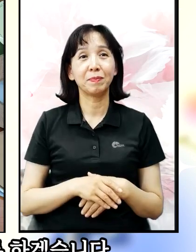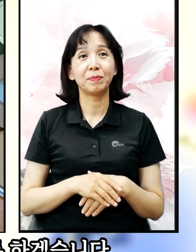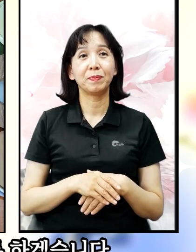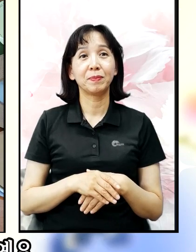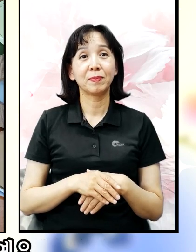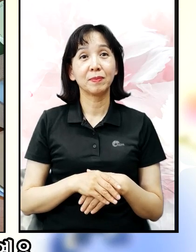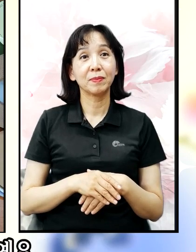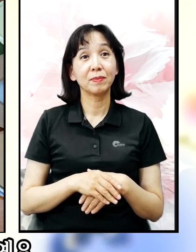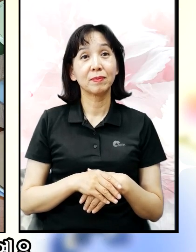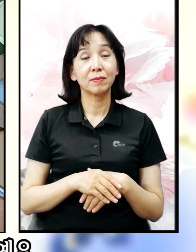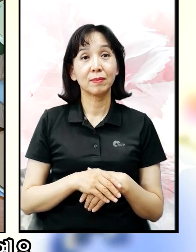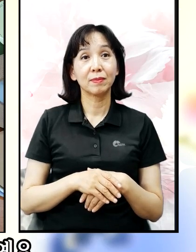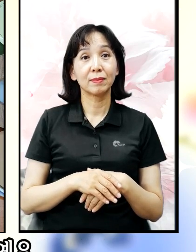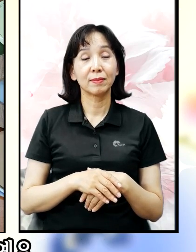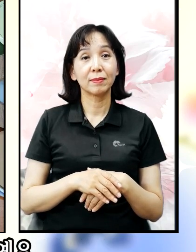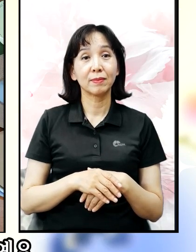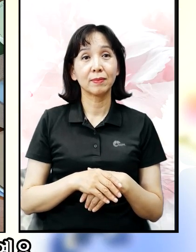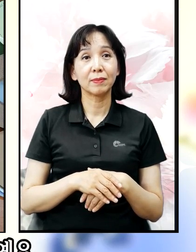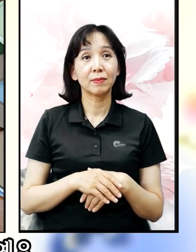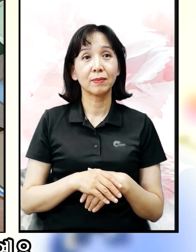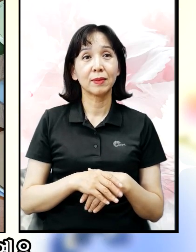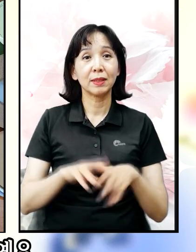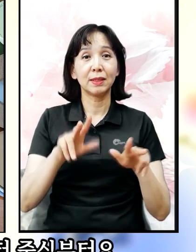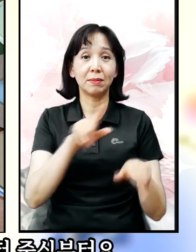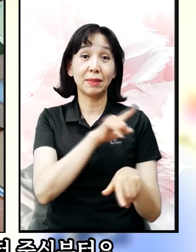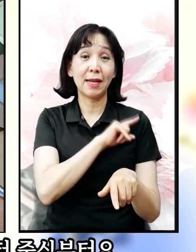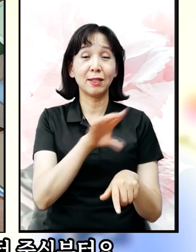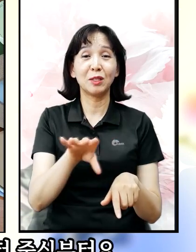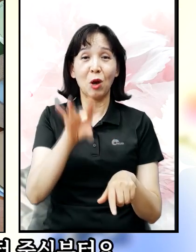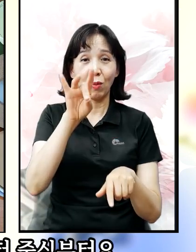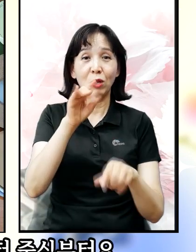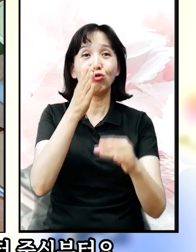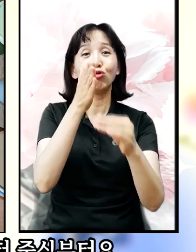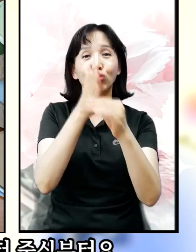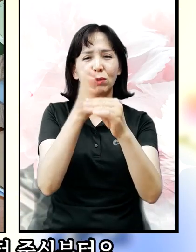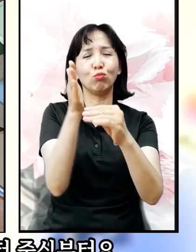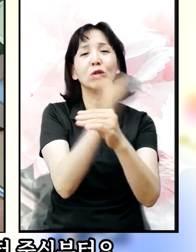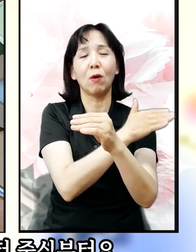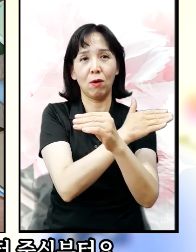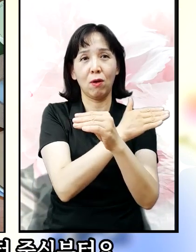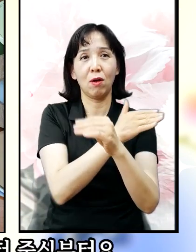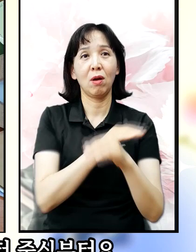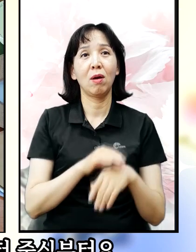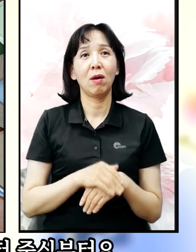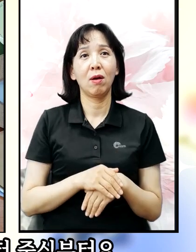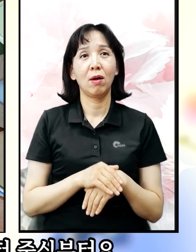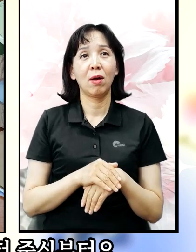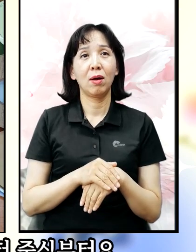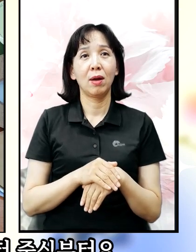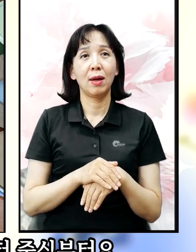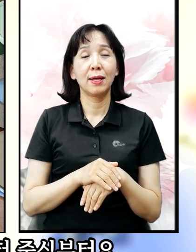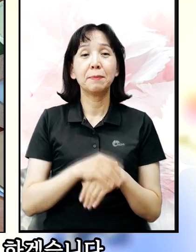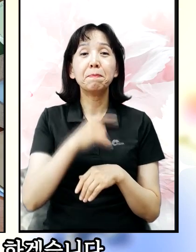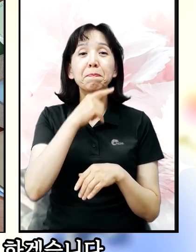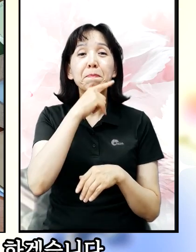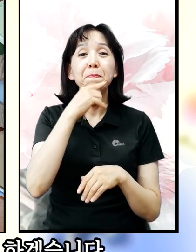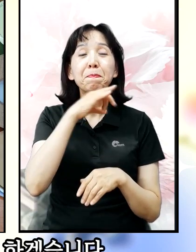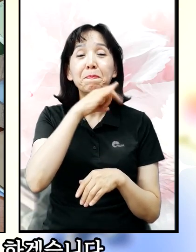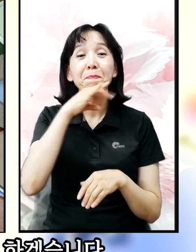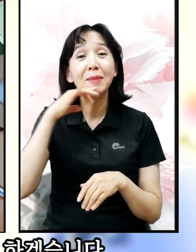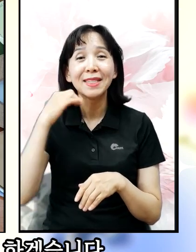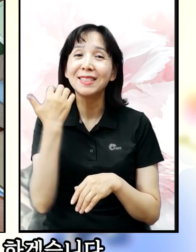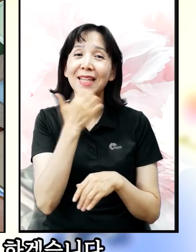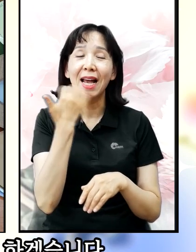하겠습니다. 자, 이런 식으로 들어갈 거예요. 그래서 제일 처음에는 여기 중심부터 이